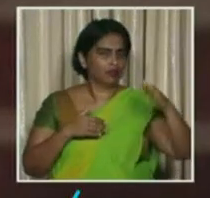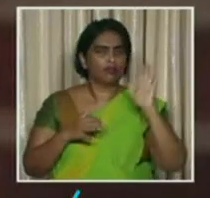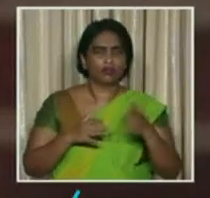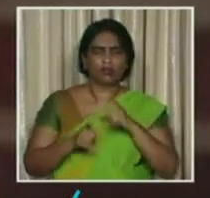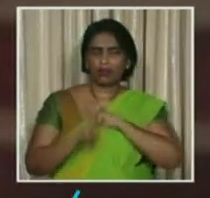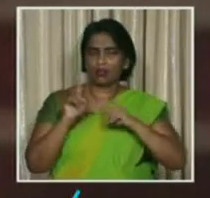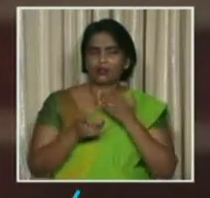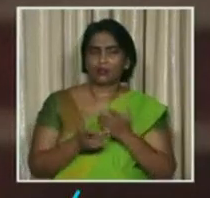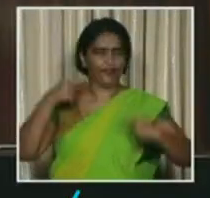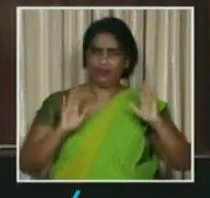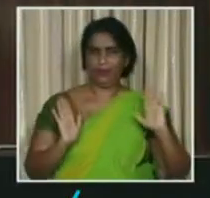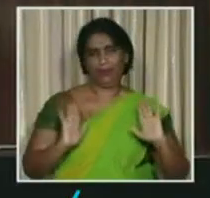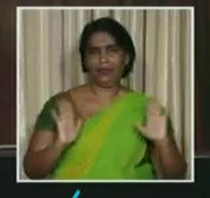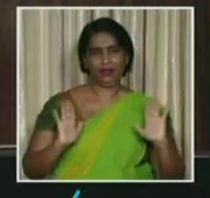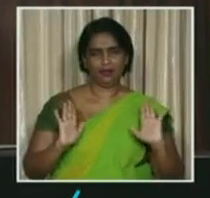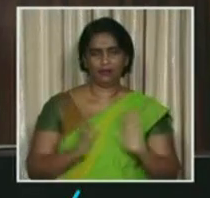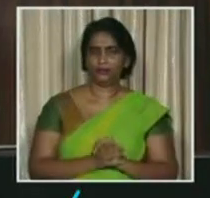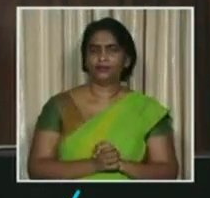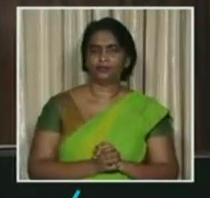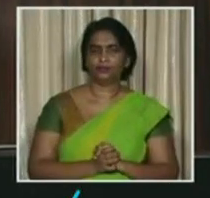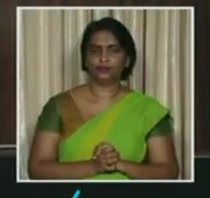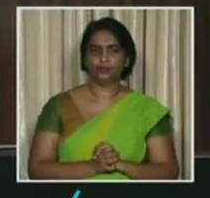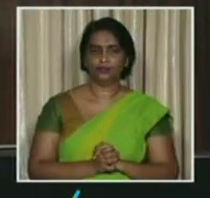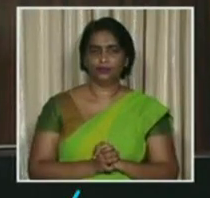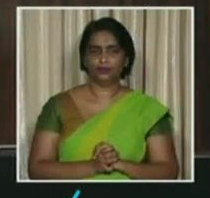මාධ්‍යදී කතා කරන්න පුළුවන්. තීන්දුව දීලා ඉවරයි.